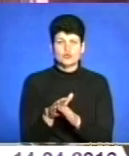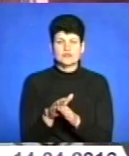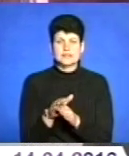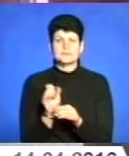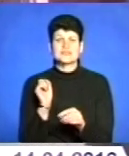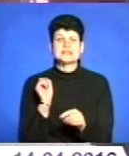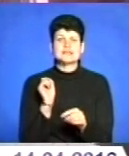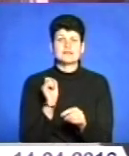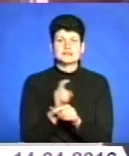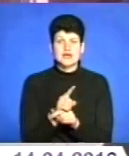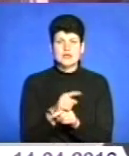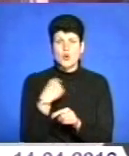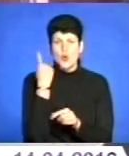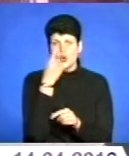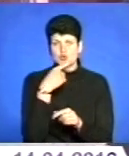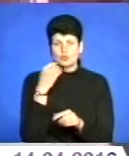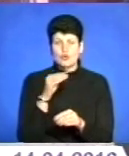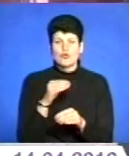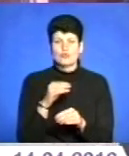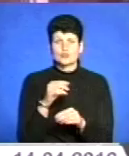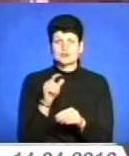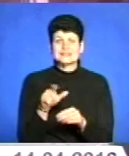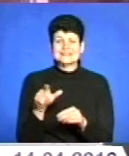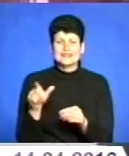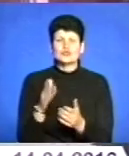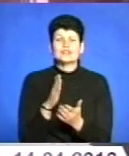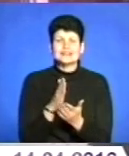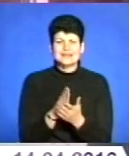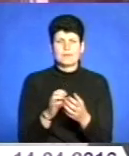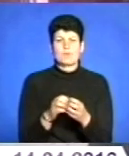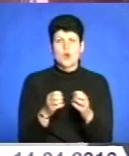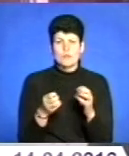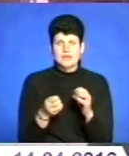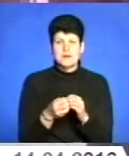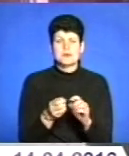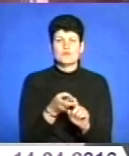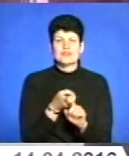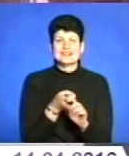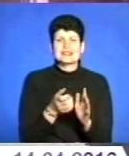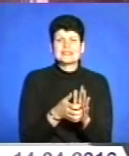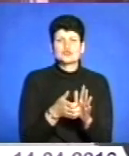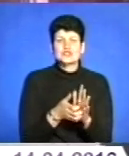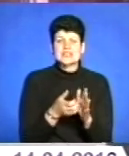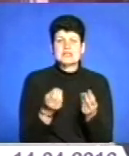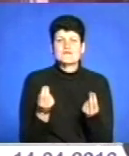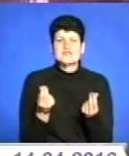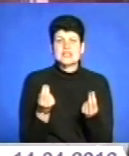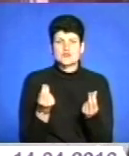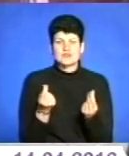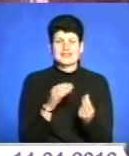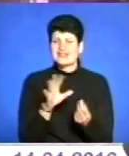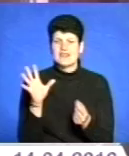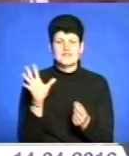поставлені задачі особовому складу. Є проблеми, які пов'язані з недостатнім фінансуванням, тобто не